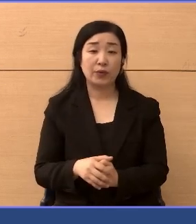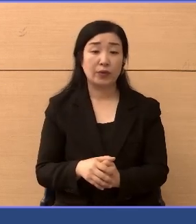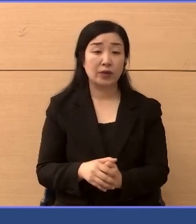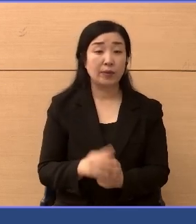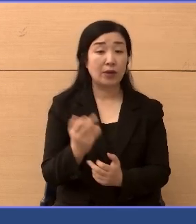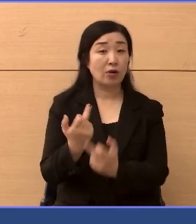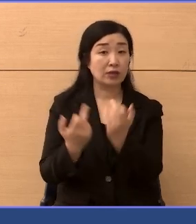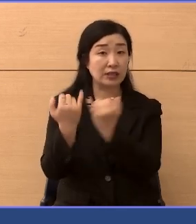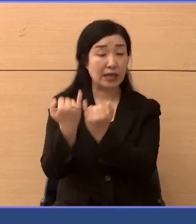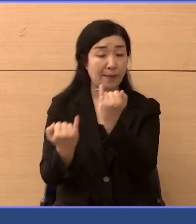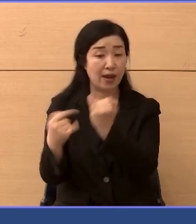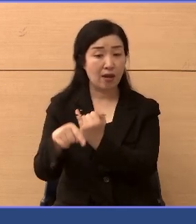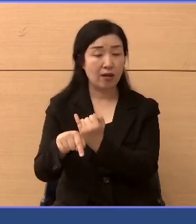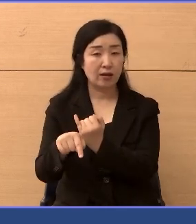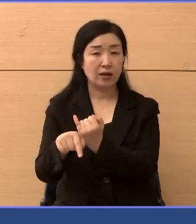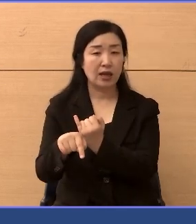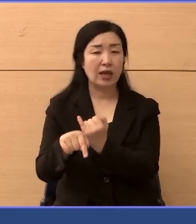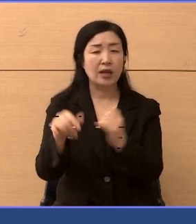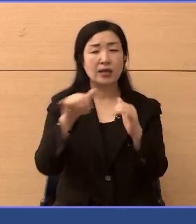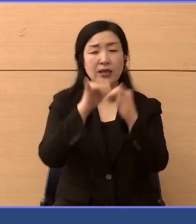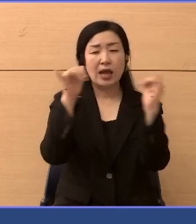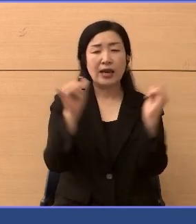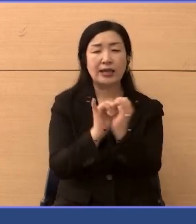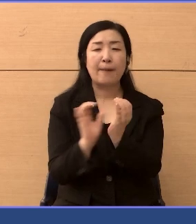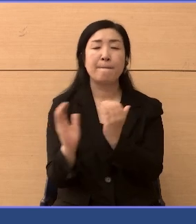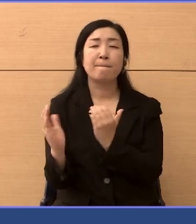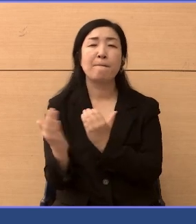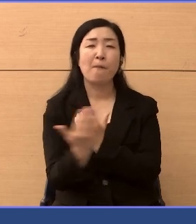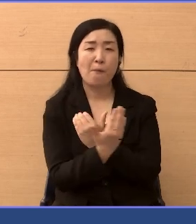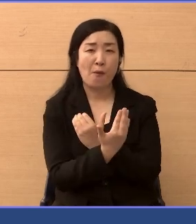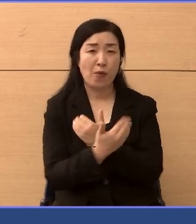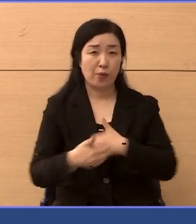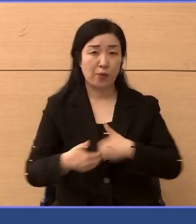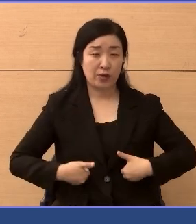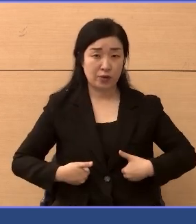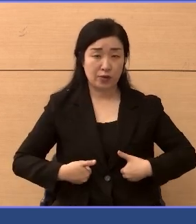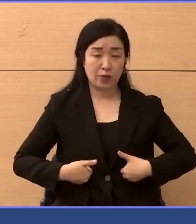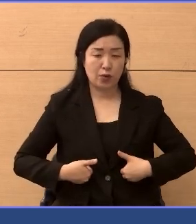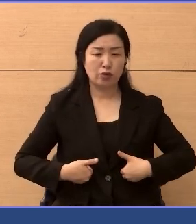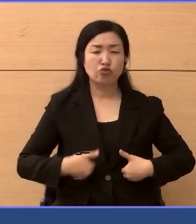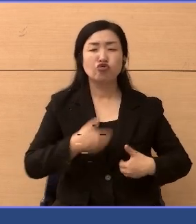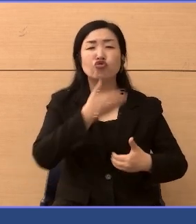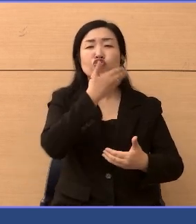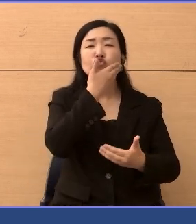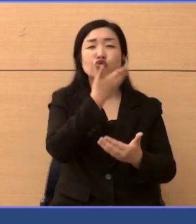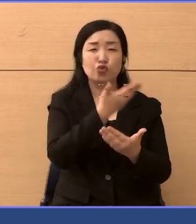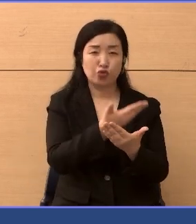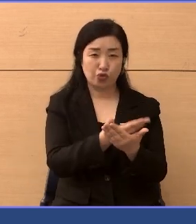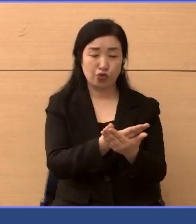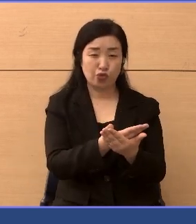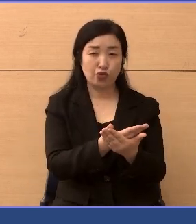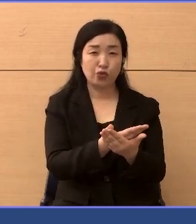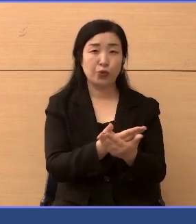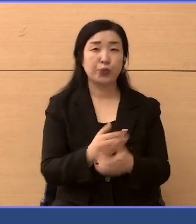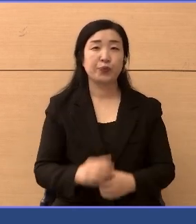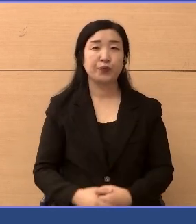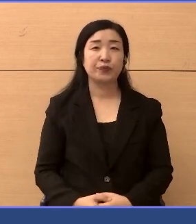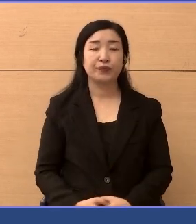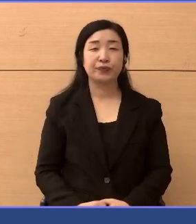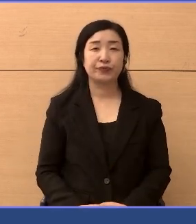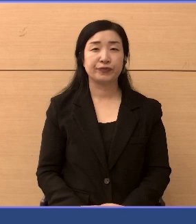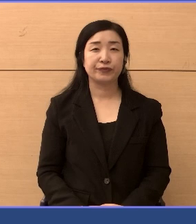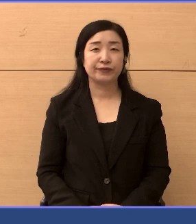is 자매에게 extremely 사회가 important. 이렇게 다 포용적이 되도록 하는 것이 얼마나 So 중요한지 finally, 알려주는 let's 것이 move 굉장히 중요하다고